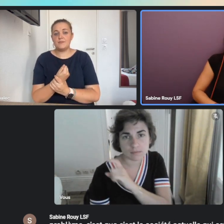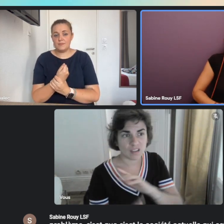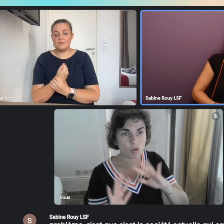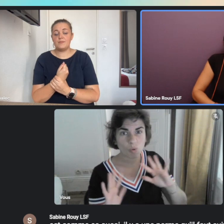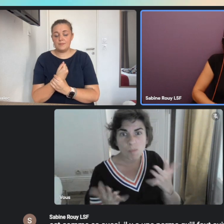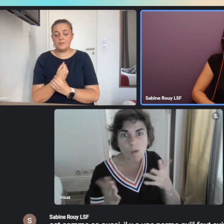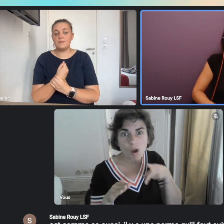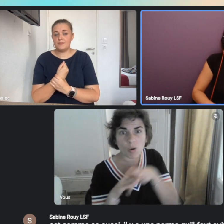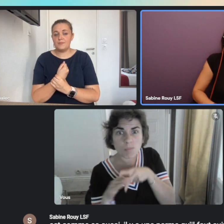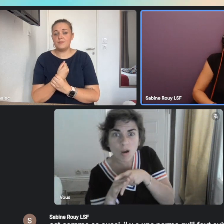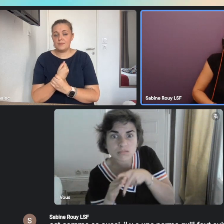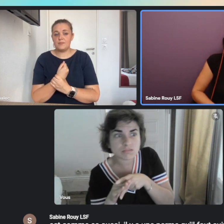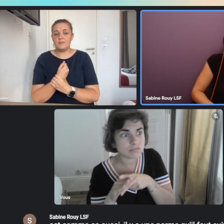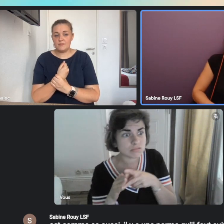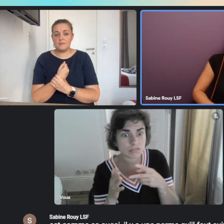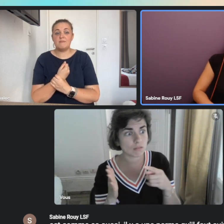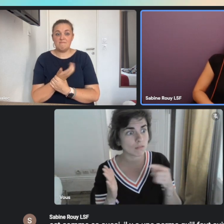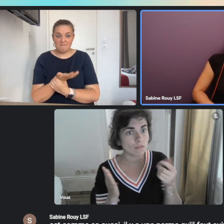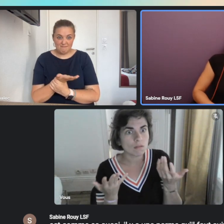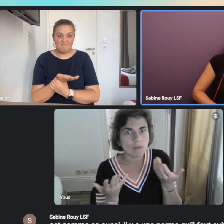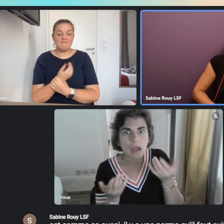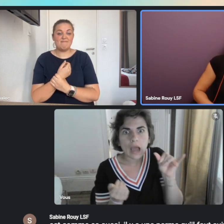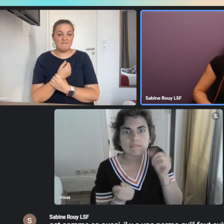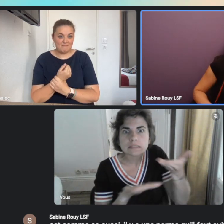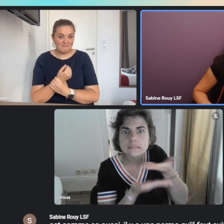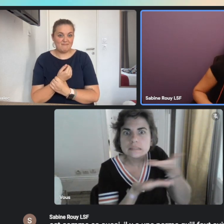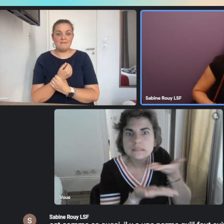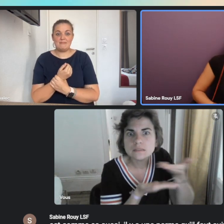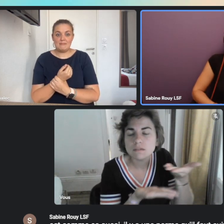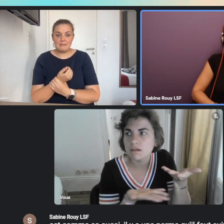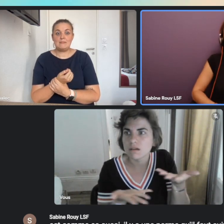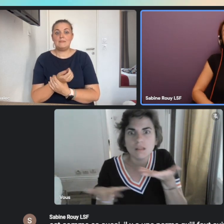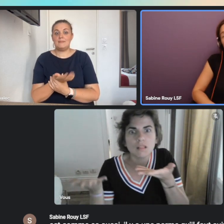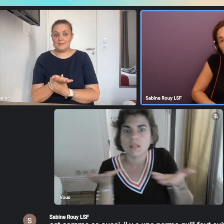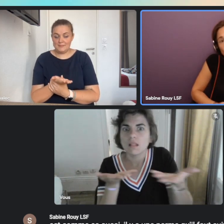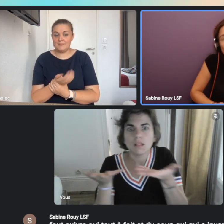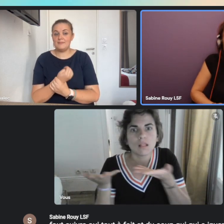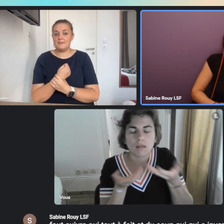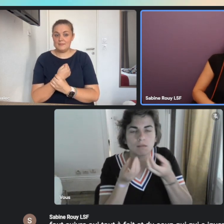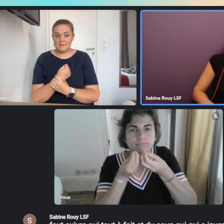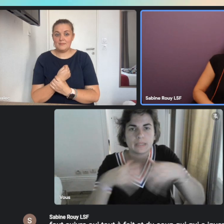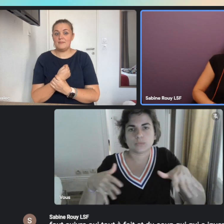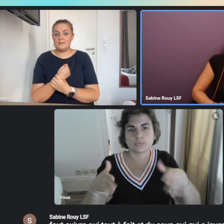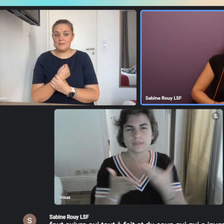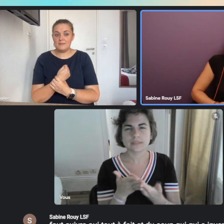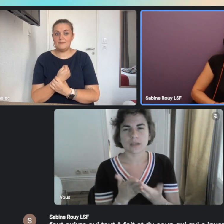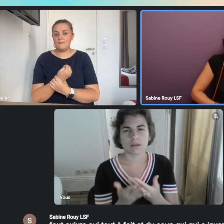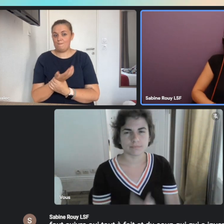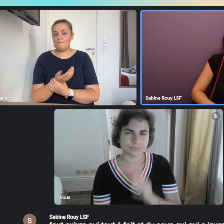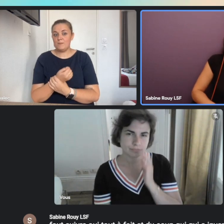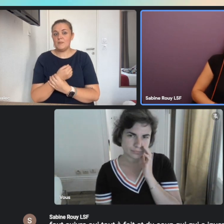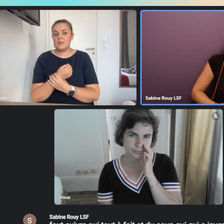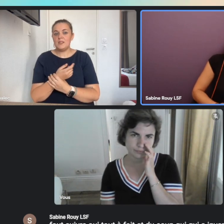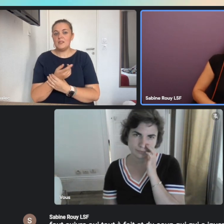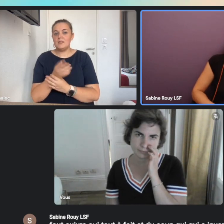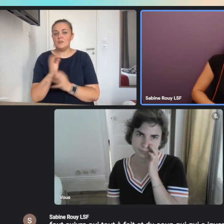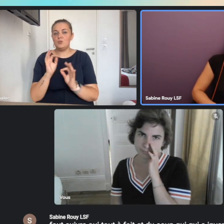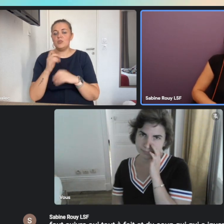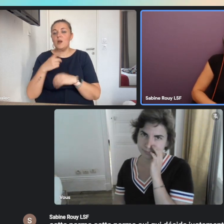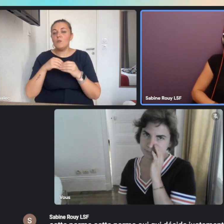s'écouter, c'est pas évident. Comment est-ce qu'on commence? Avec qui échanger? On est